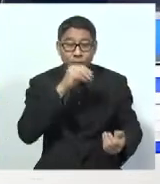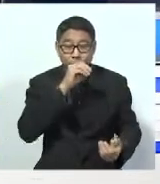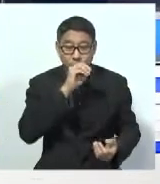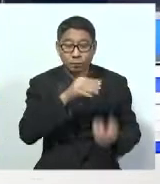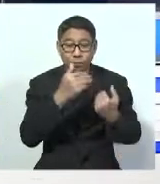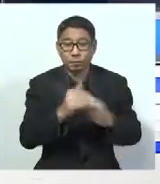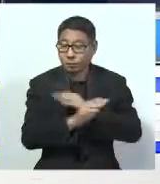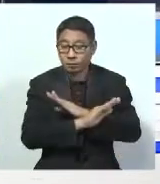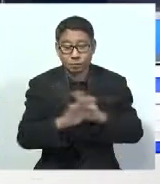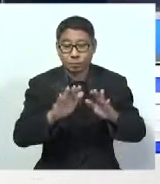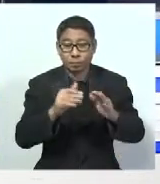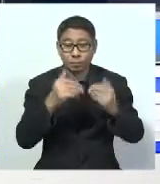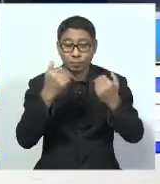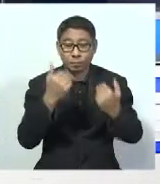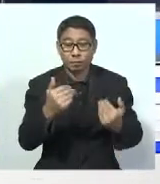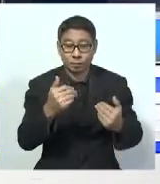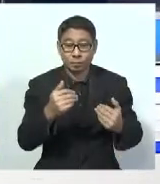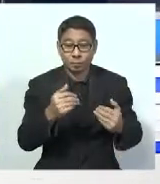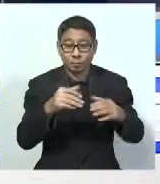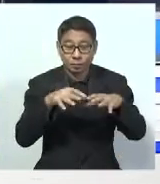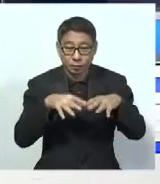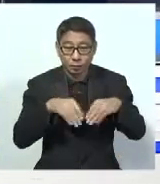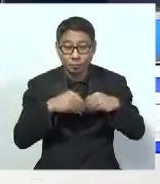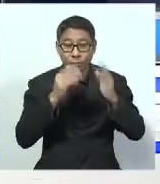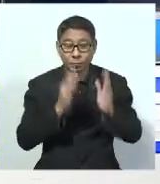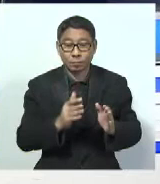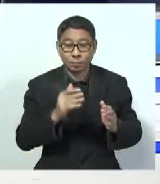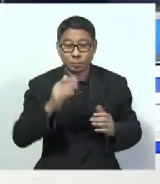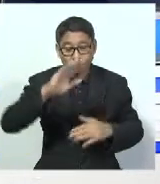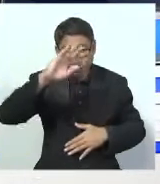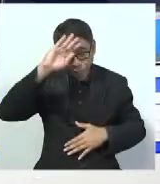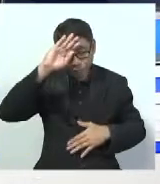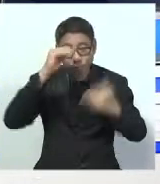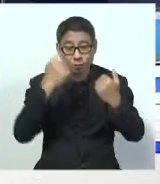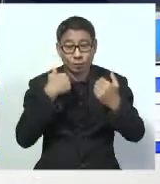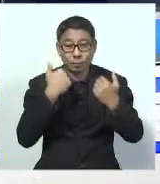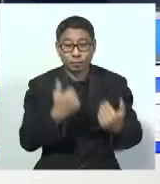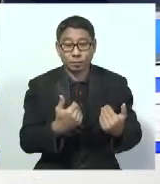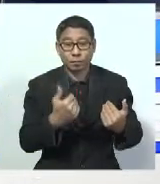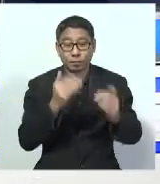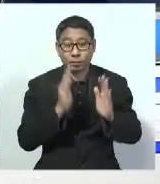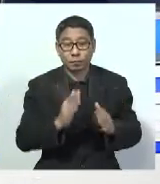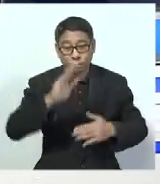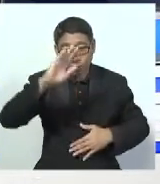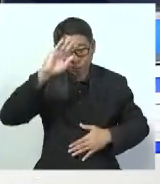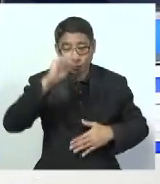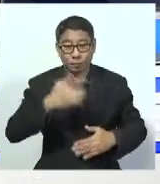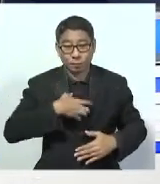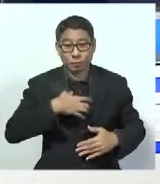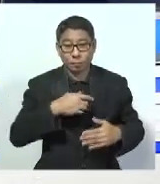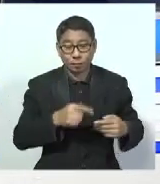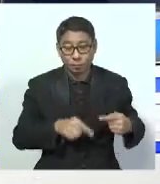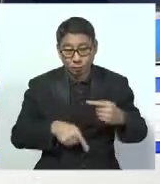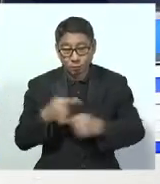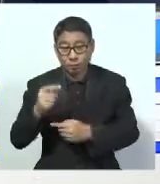ยันนะครับว่าไม่เคยปฏิเสธการรักษาผู้บาดเจ็บจากกรณีนี้นะครับแล้วก็ในกรณีนี้ผู้บาดเจ็บต้องการไปรักษ